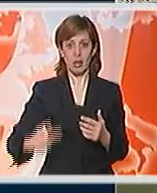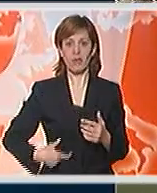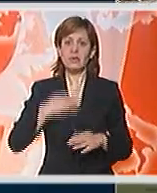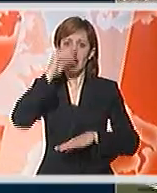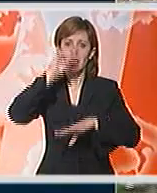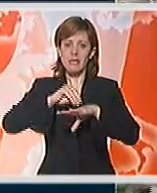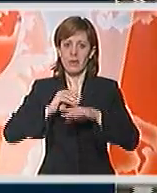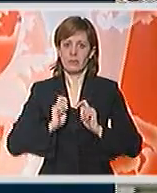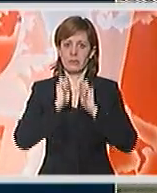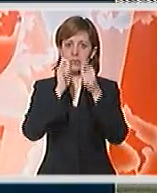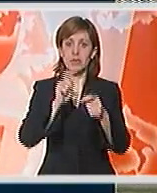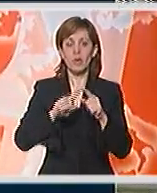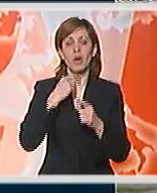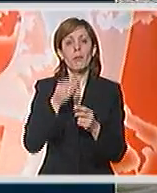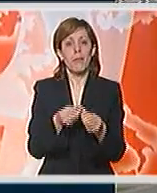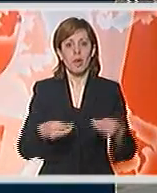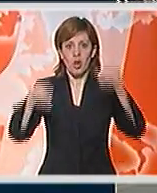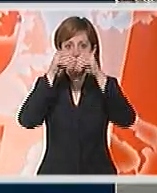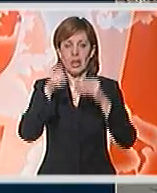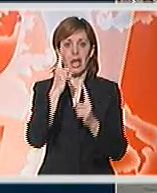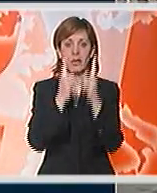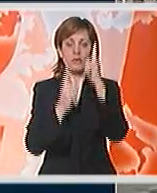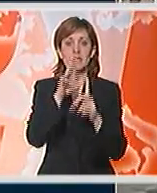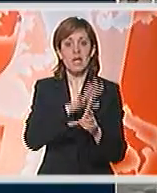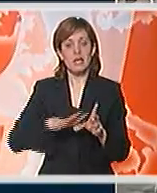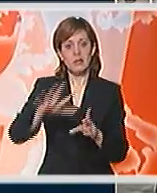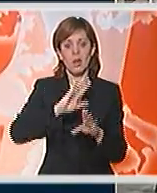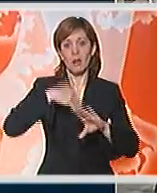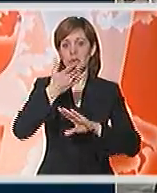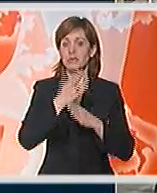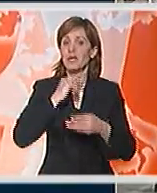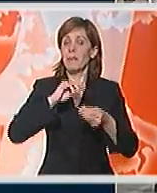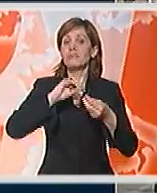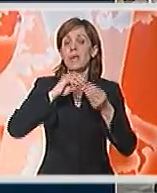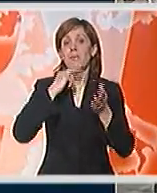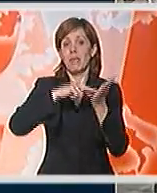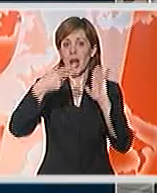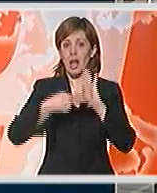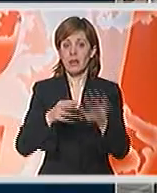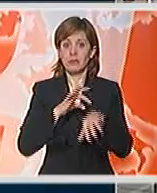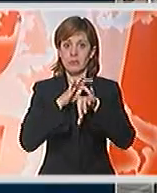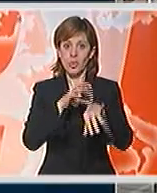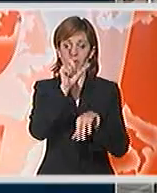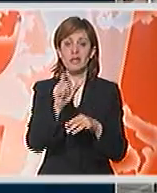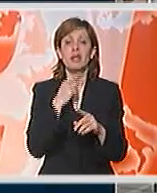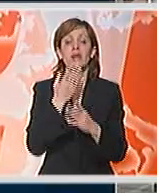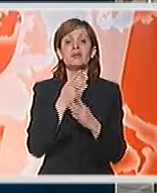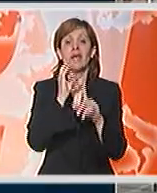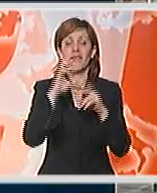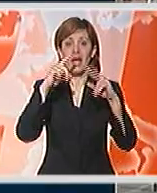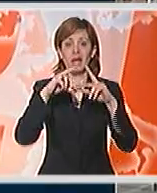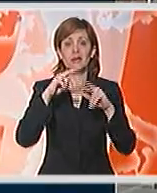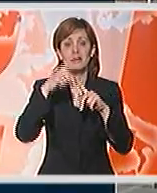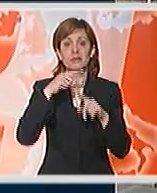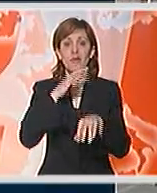izveštaj o realizaciji projekata u toj industrijskoj zoni, nakon čega je planiran sastanak rukovodstva Fiat automobila Srbija sa Dinkićem